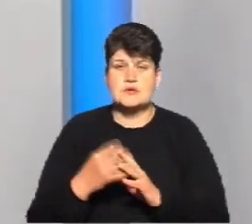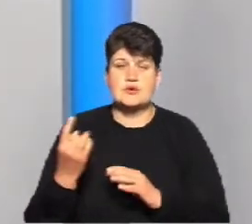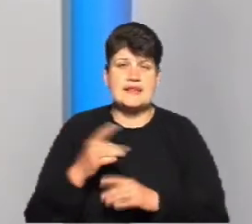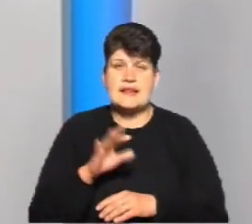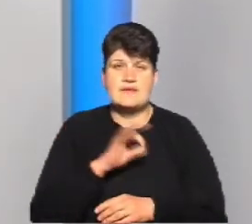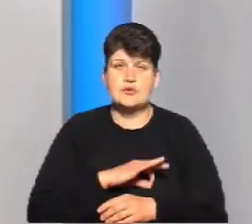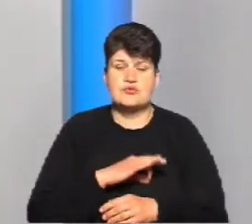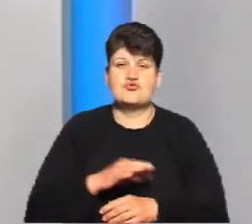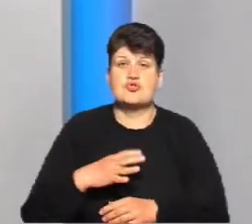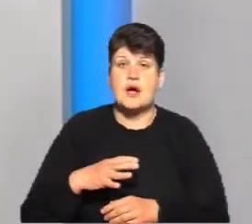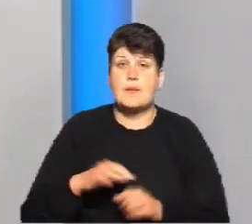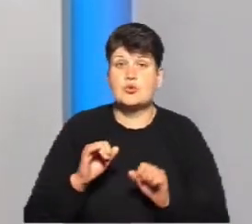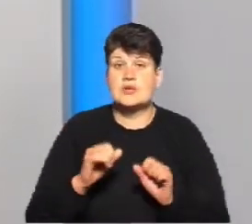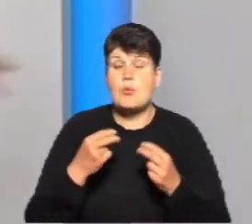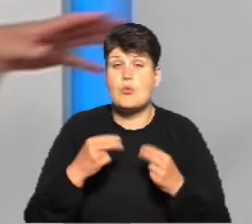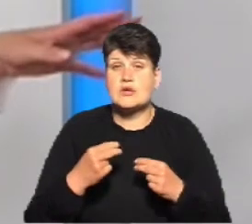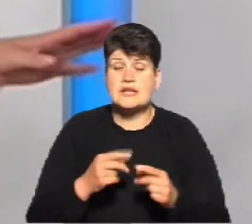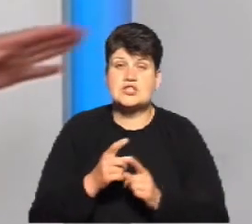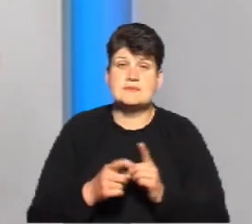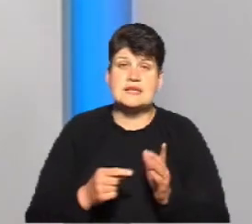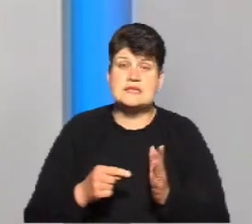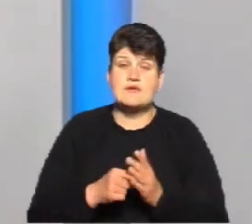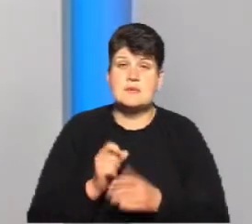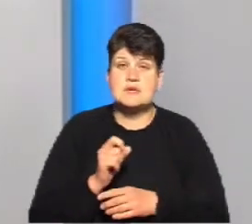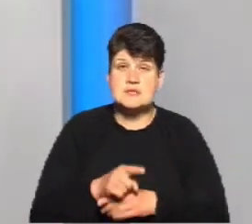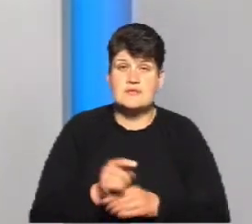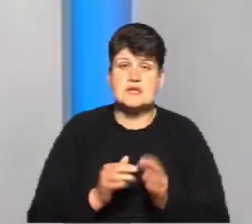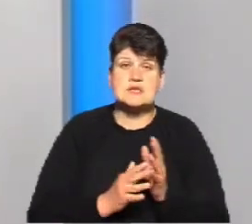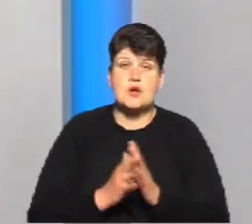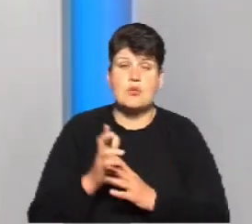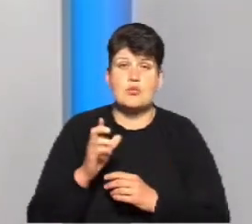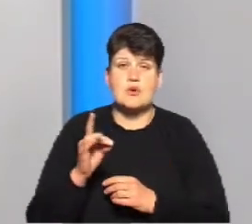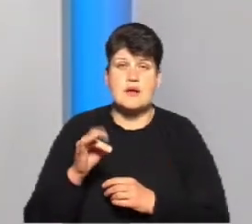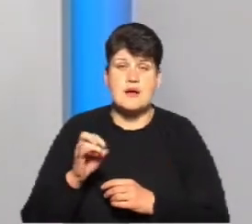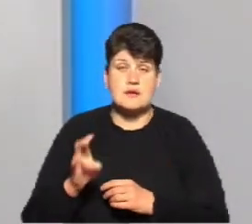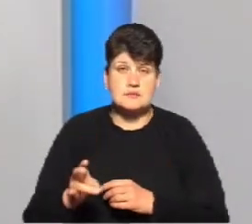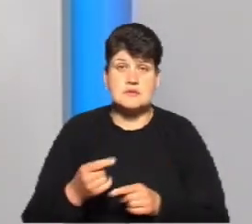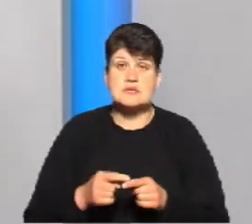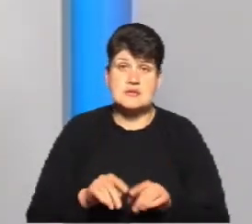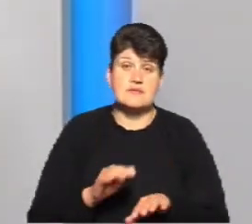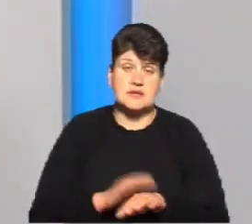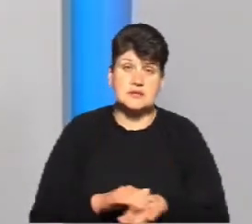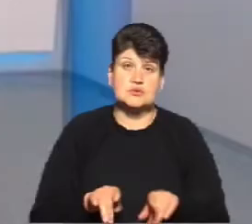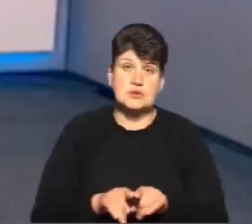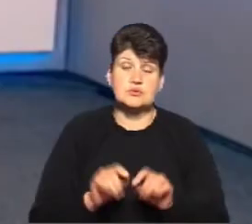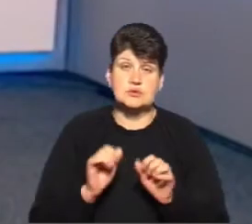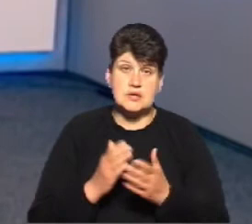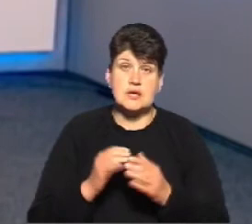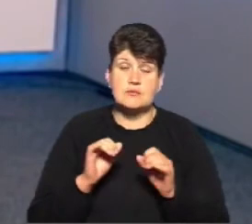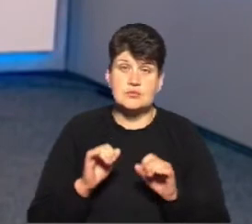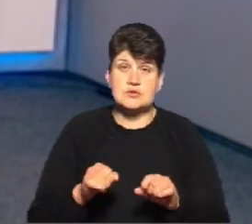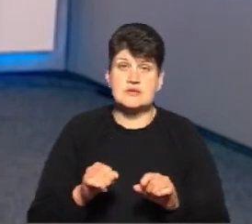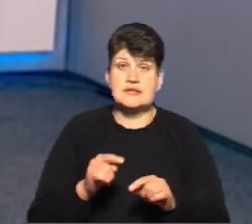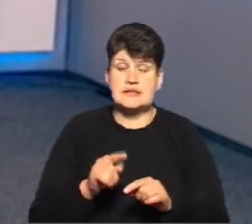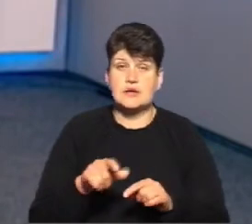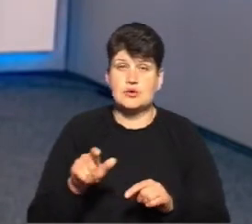щоб можливо потім продати чи змінити цільове призначення. Дуже і вони добре заростають бурянами. Угу. І тоді фактично також є можливість на таких людей накласти